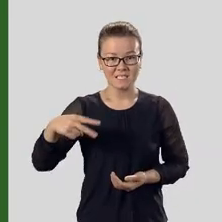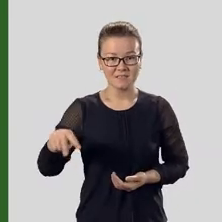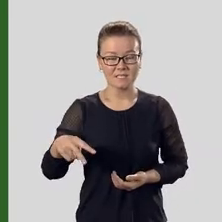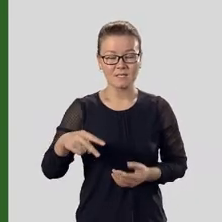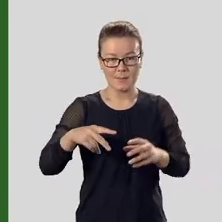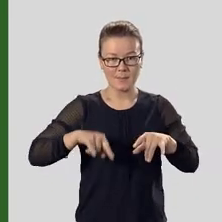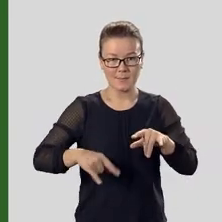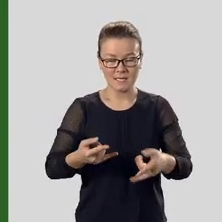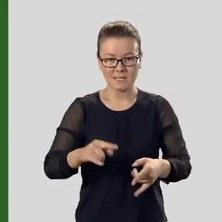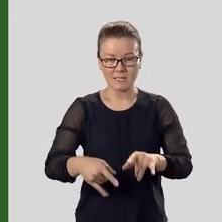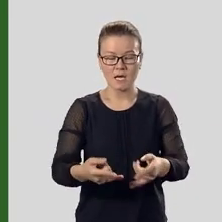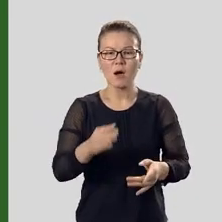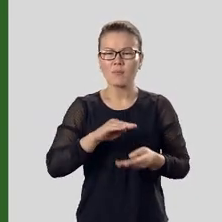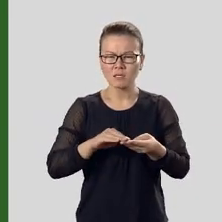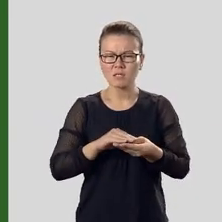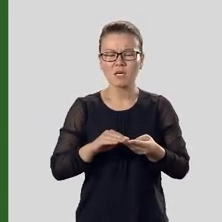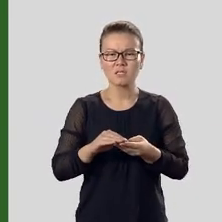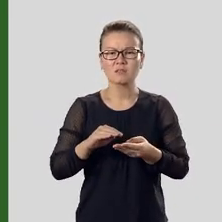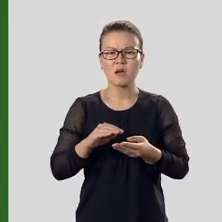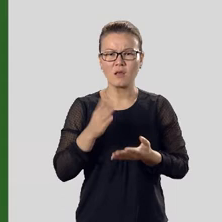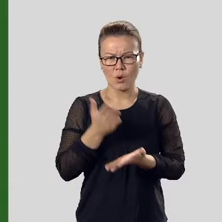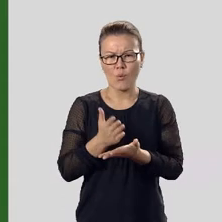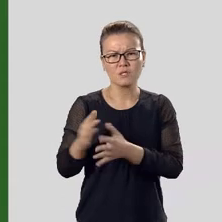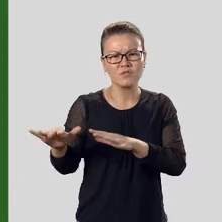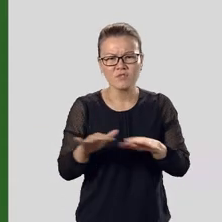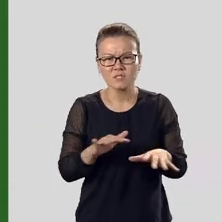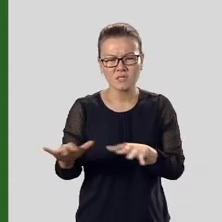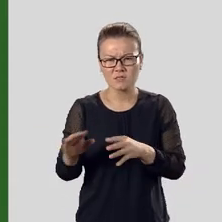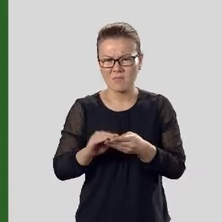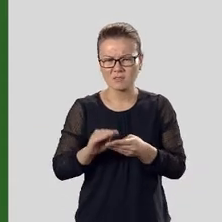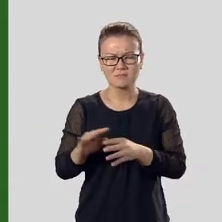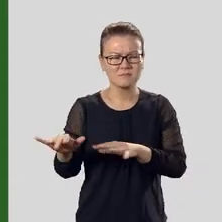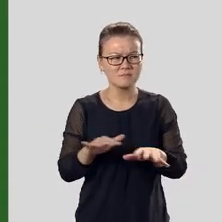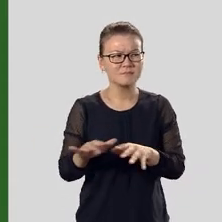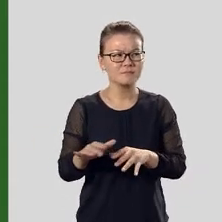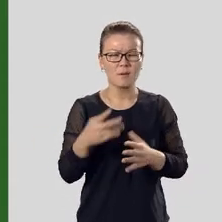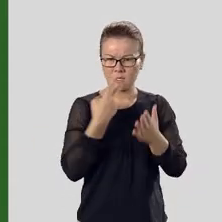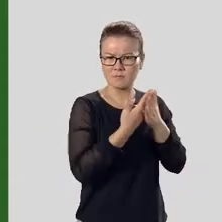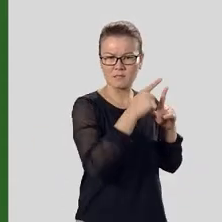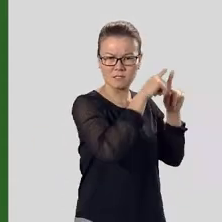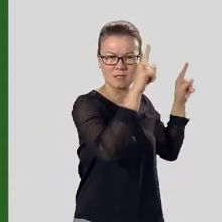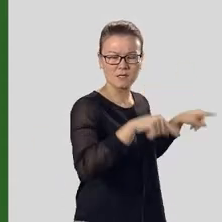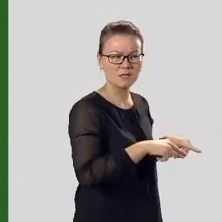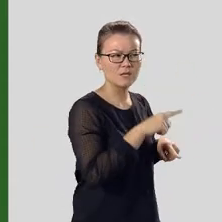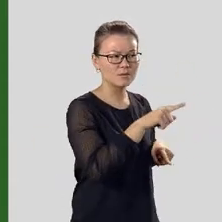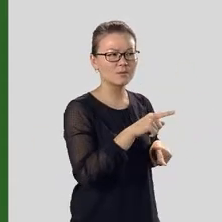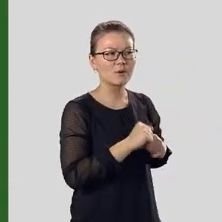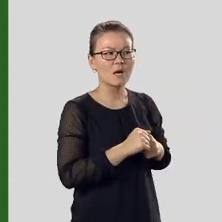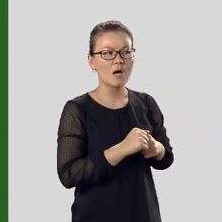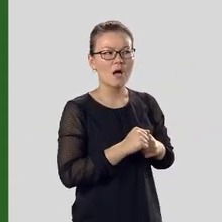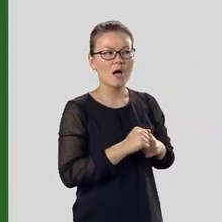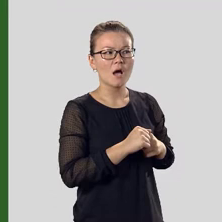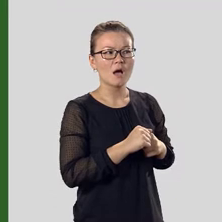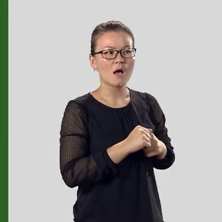Литосферные плиты постоянно находятся в движении. Ребята, посмотрите на карту. На карте